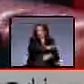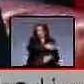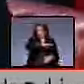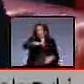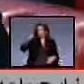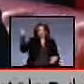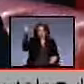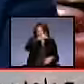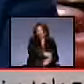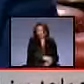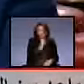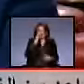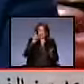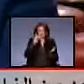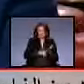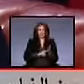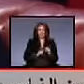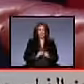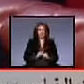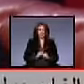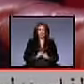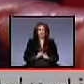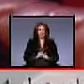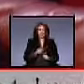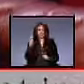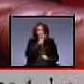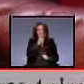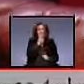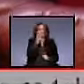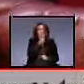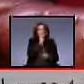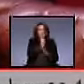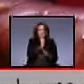الصحه يا رب ويجمعنا معاه. كنت انت مين؟ كنت انا استاذ لطفي لبيب في بس هو بقى